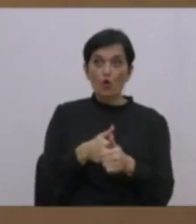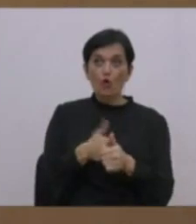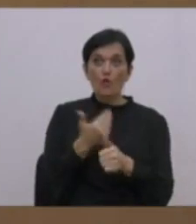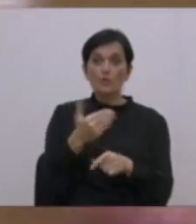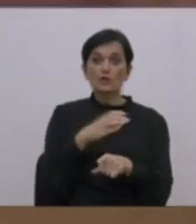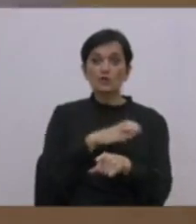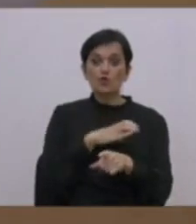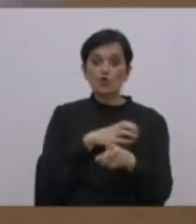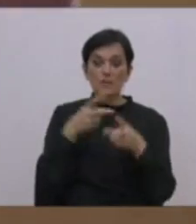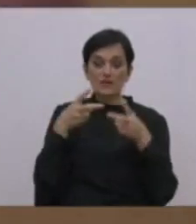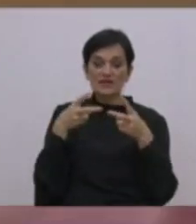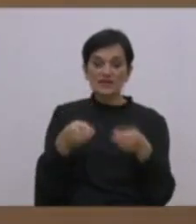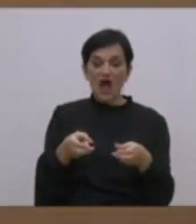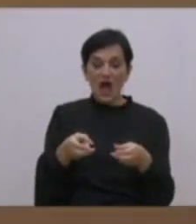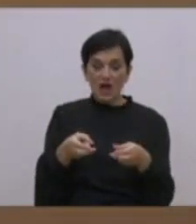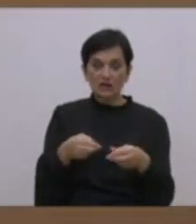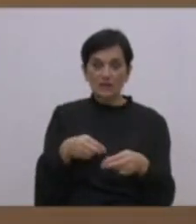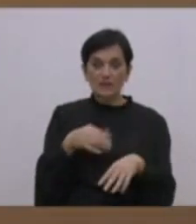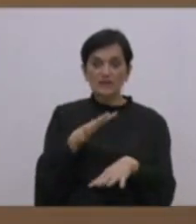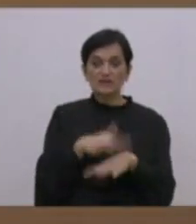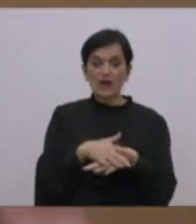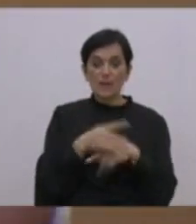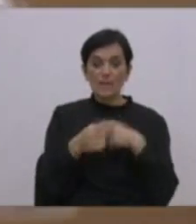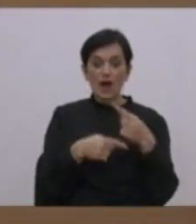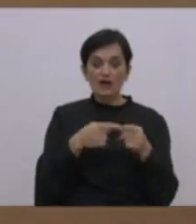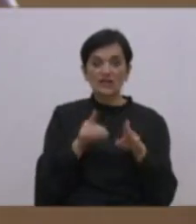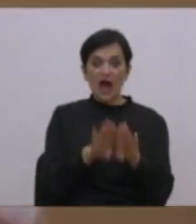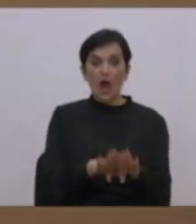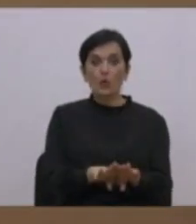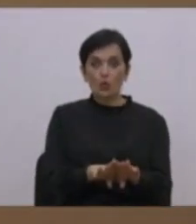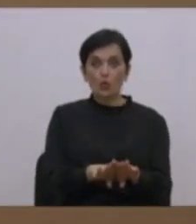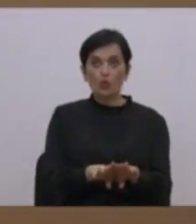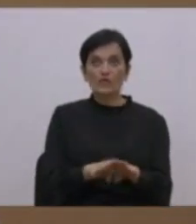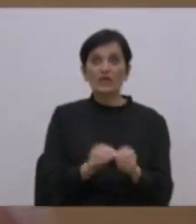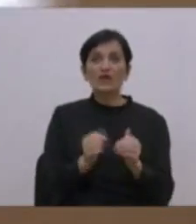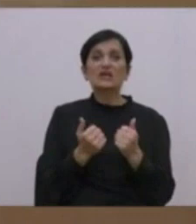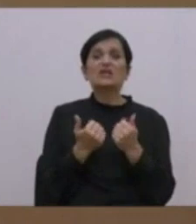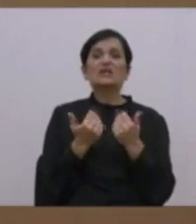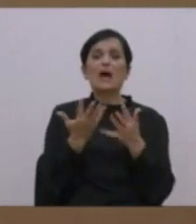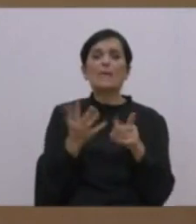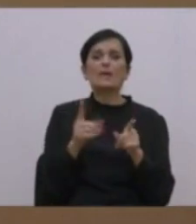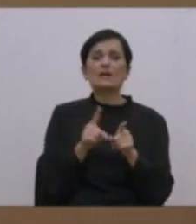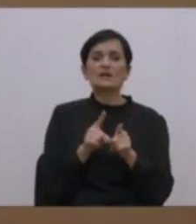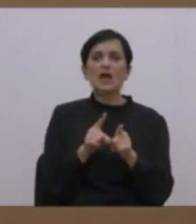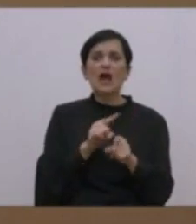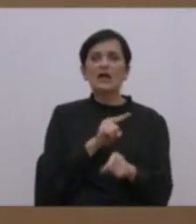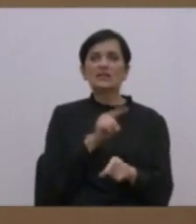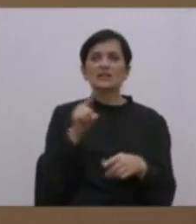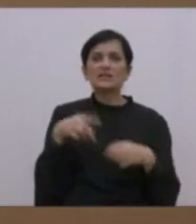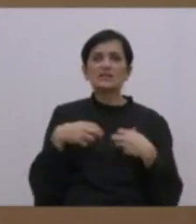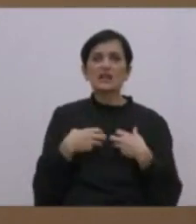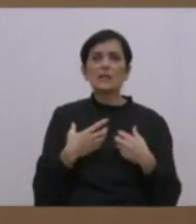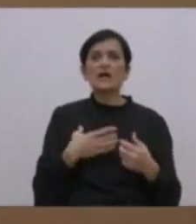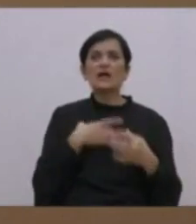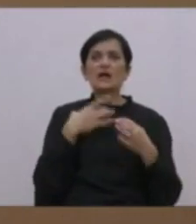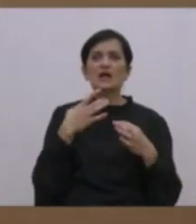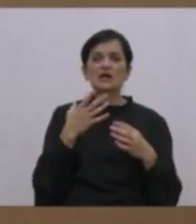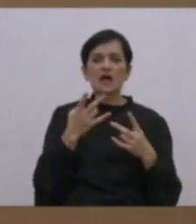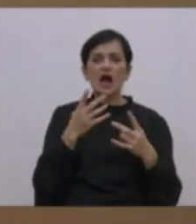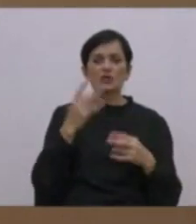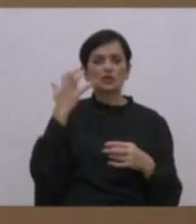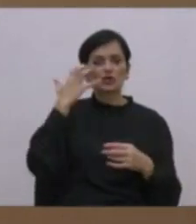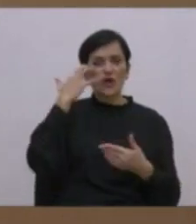მისი ქონების, ამას მოყვება საბანკო ანგარიშების დახურვა და რამდენია ასეთი სამწუხაროდ იმ კატასტროფულ შავსიაში